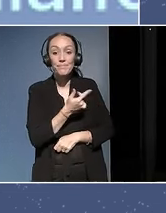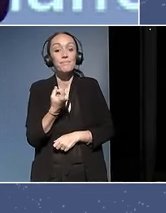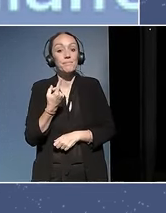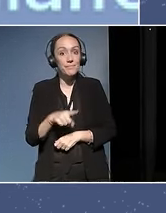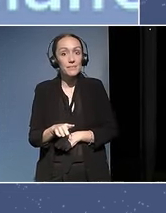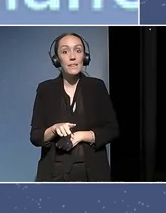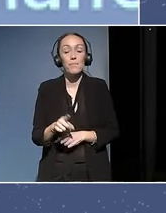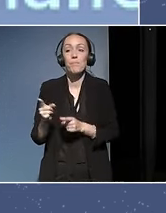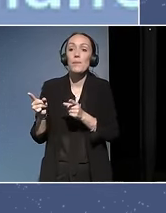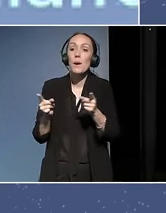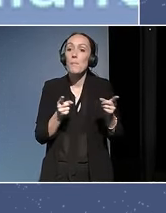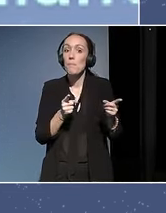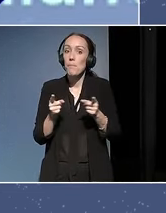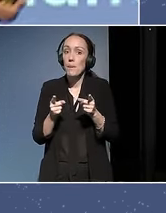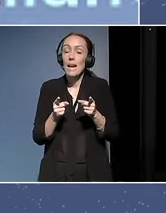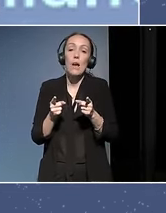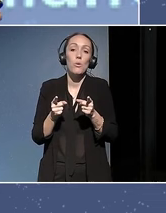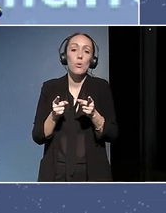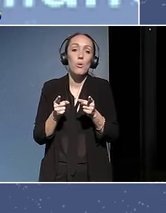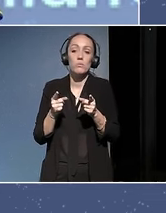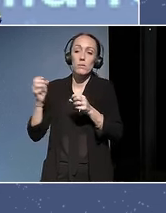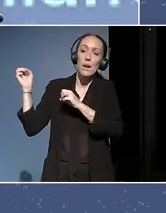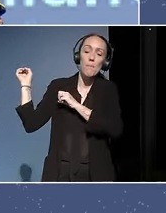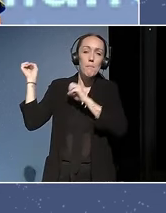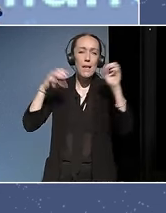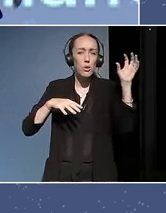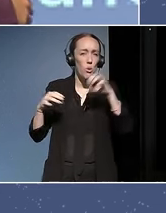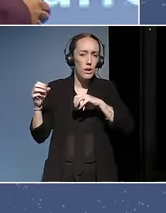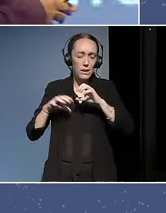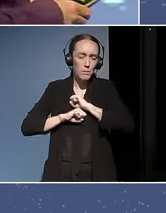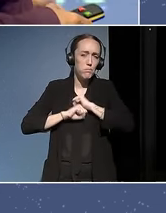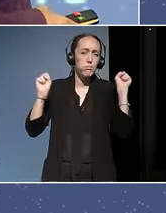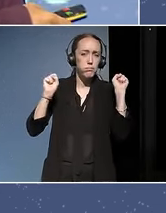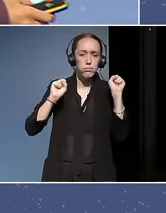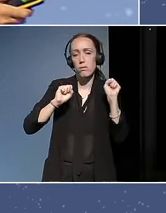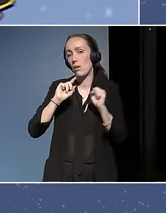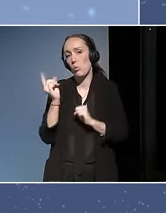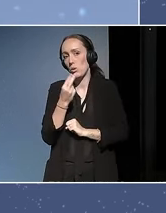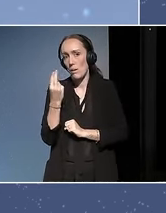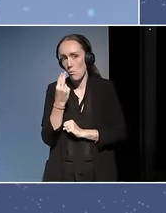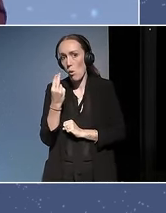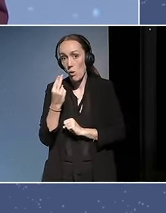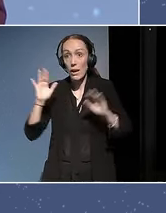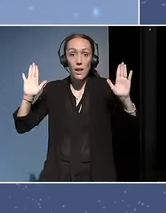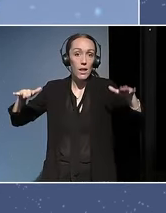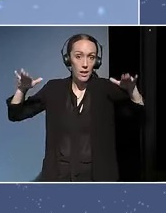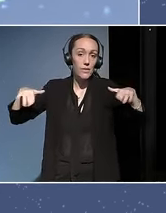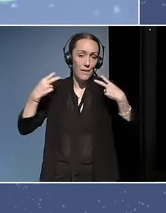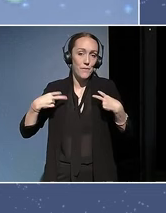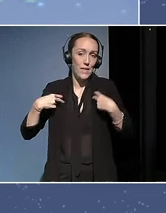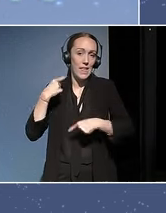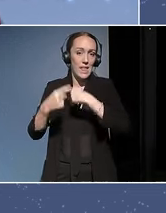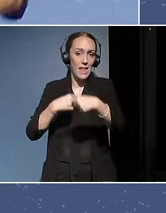sopravvissuti all'impatto del meteorite e che volano intorno e sopra di noi gli